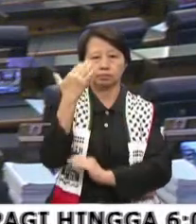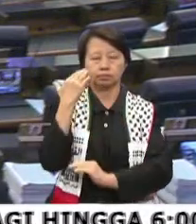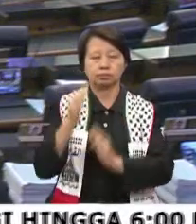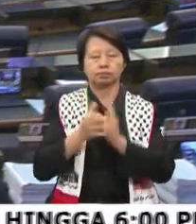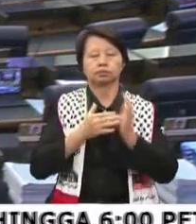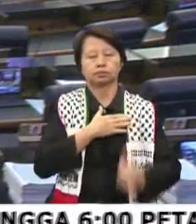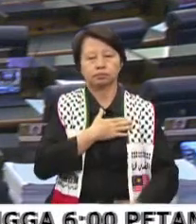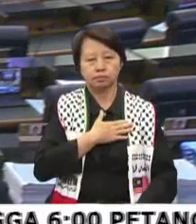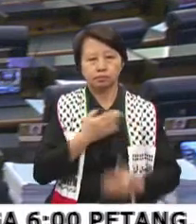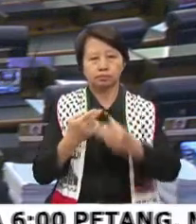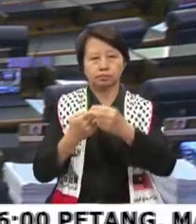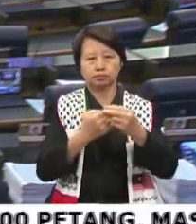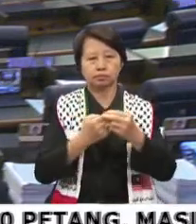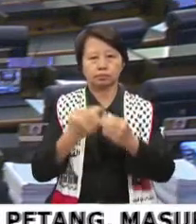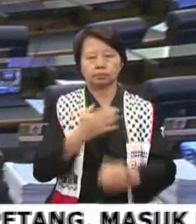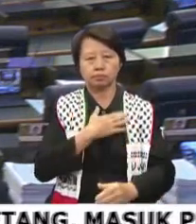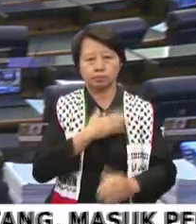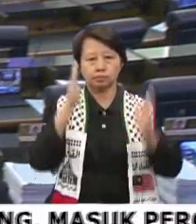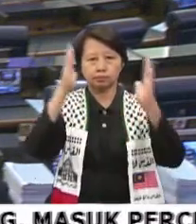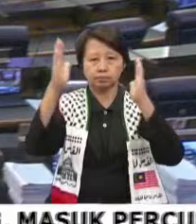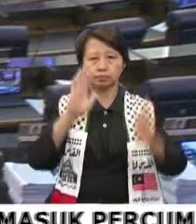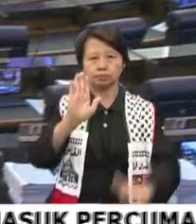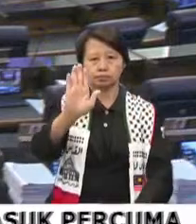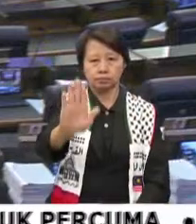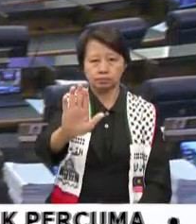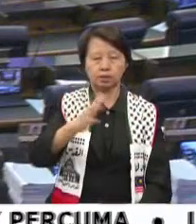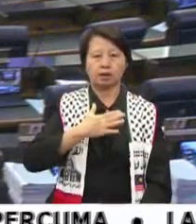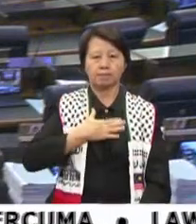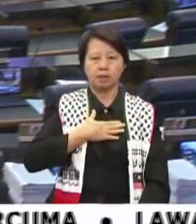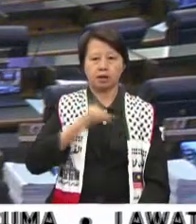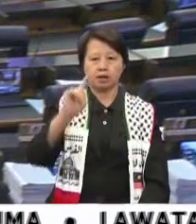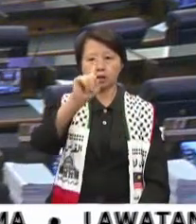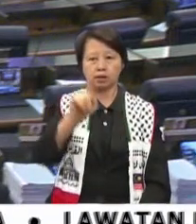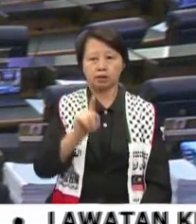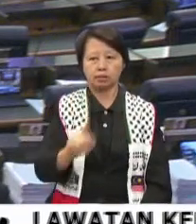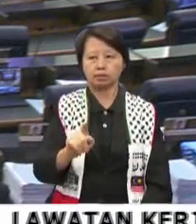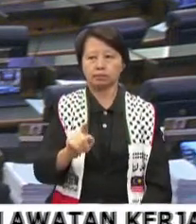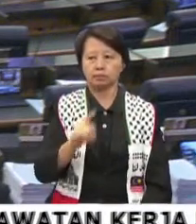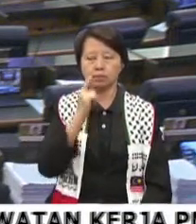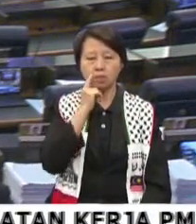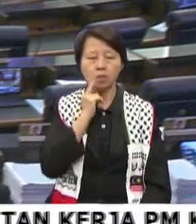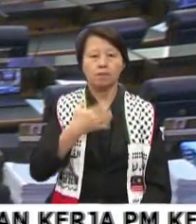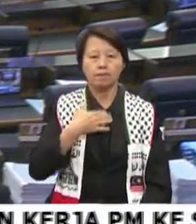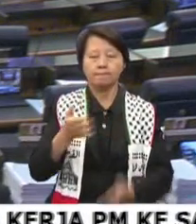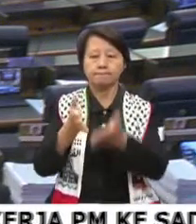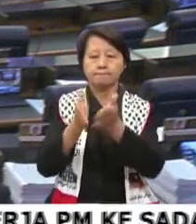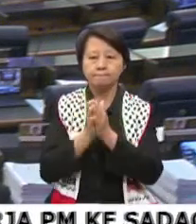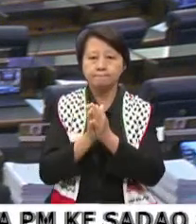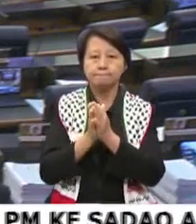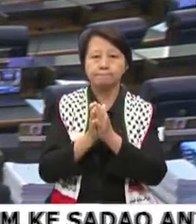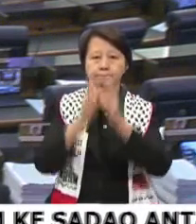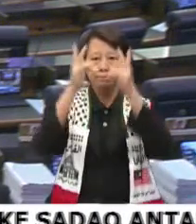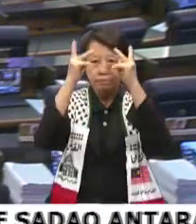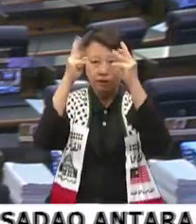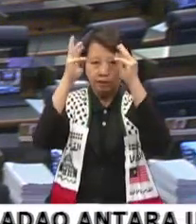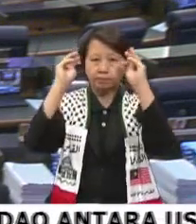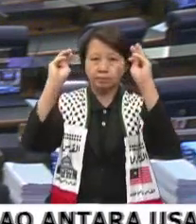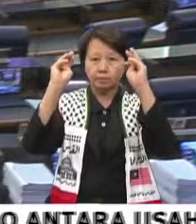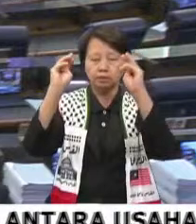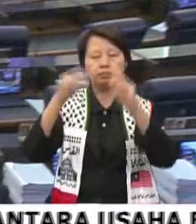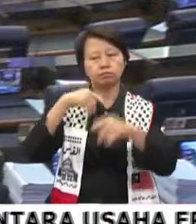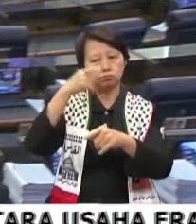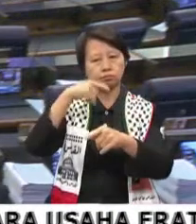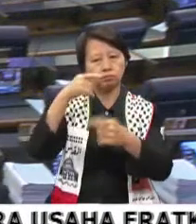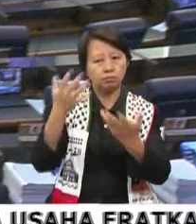perpaduan salam Malaysia Madani soalan jempul jempul minta yang amat berhormat Perdana Menteri